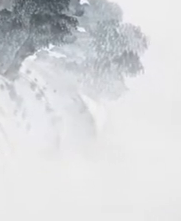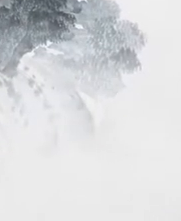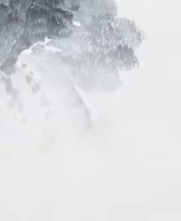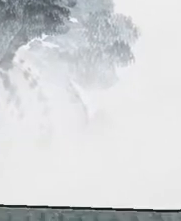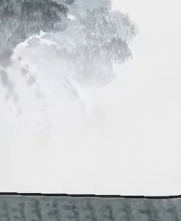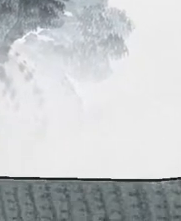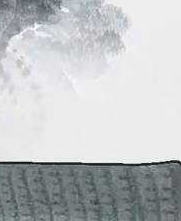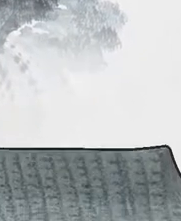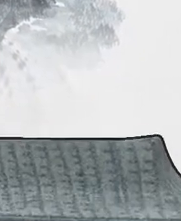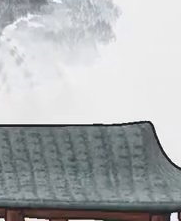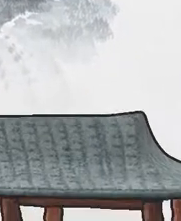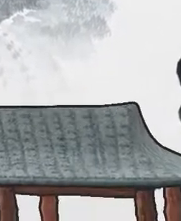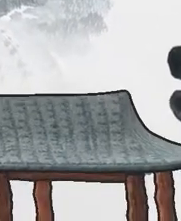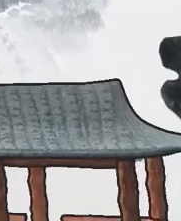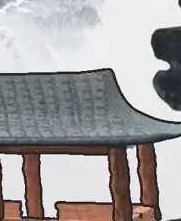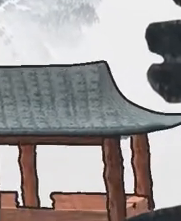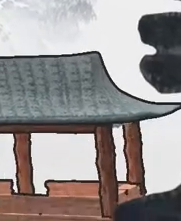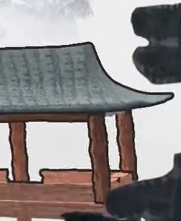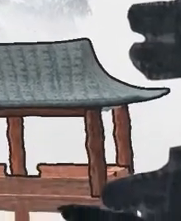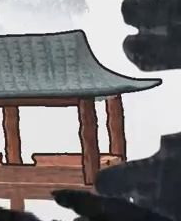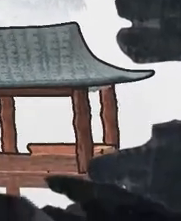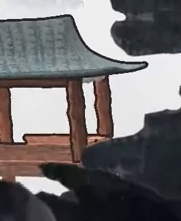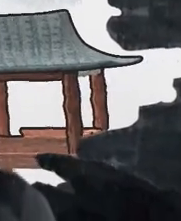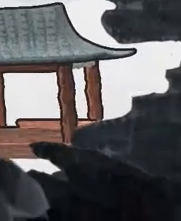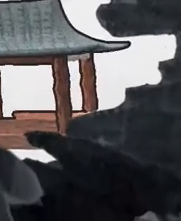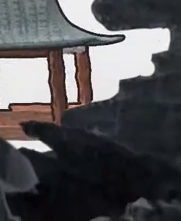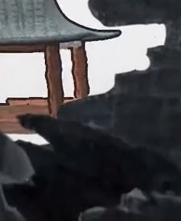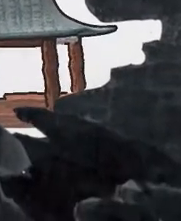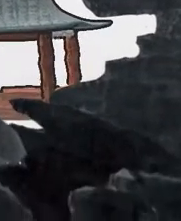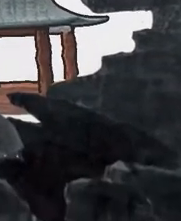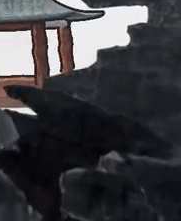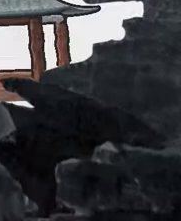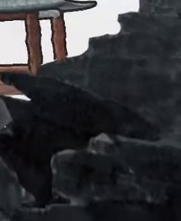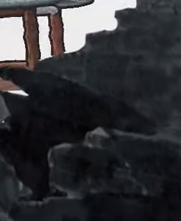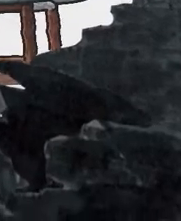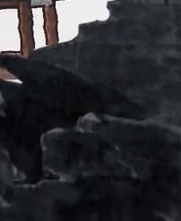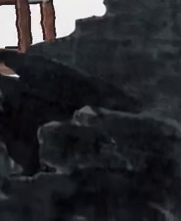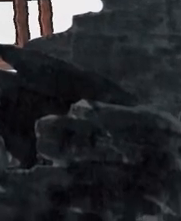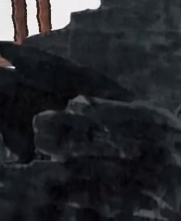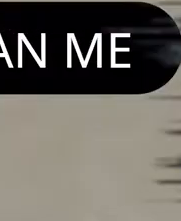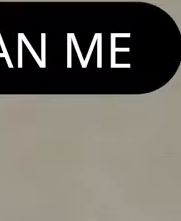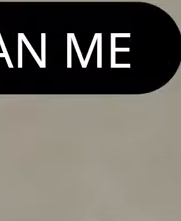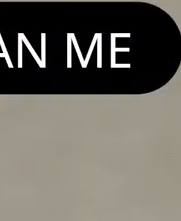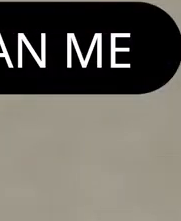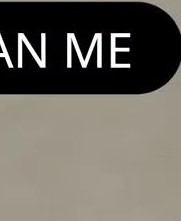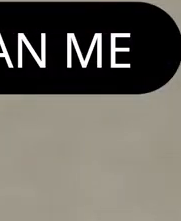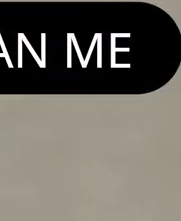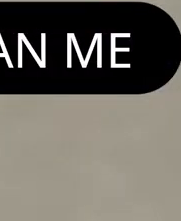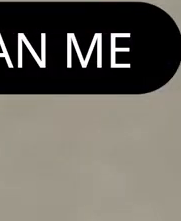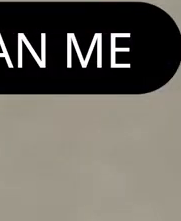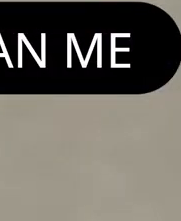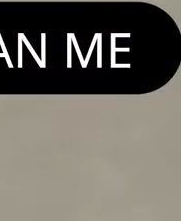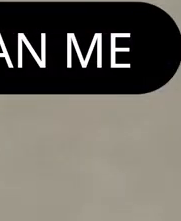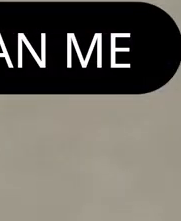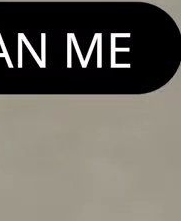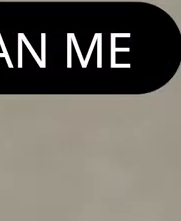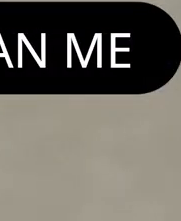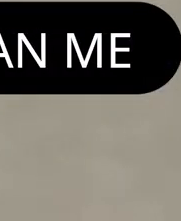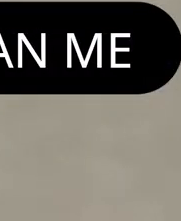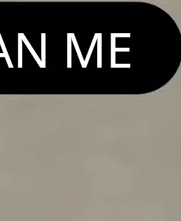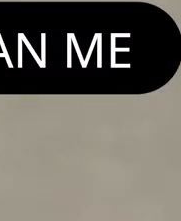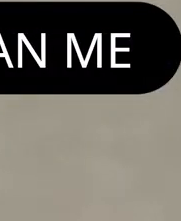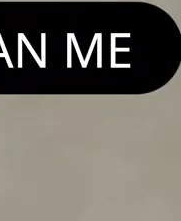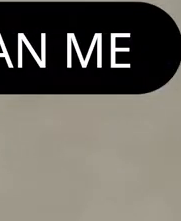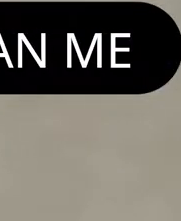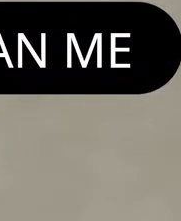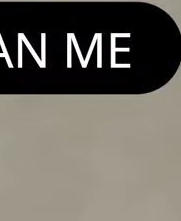기증한 국보 제216호 인왕 제색도를 겸재정선 미술관으로 유치하고자 국민청원을 전개하고 있으니